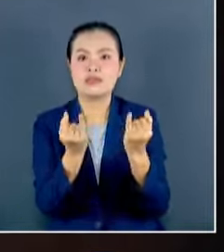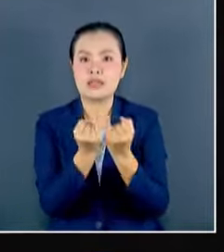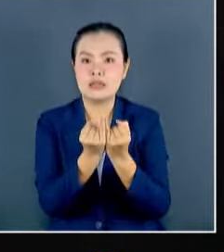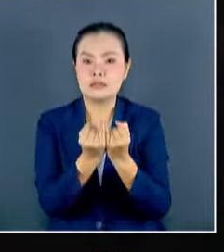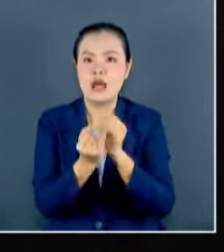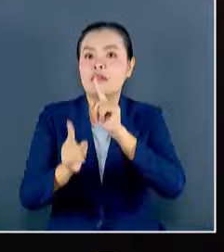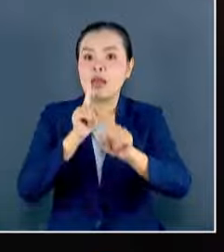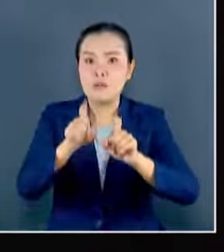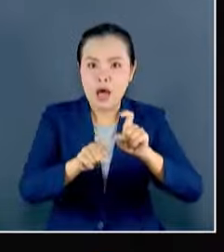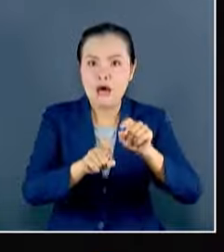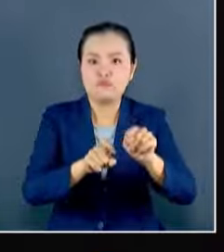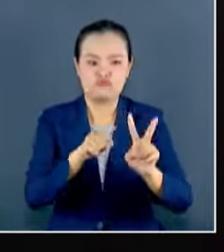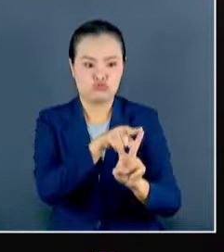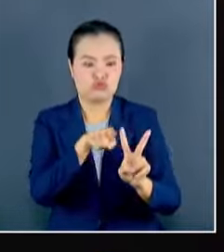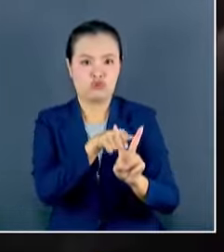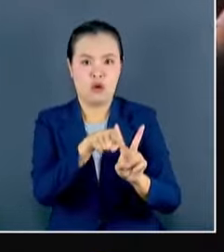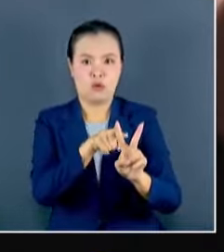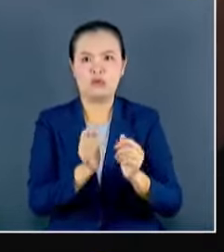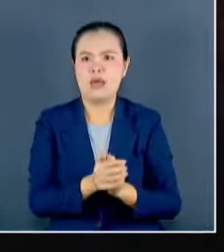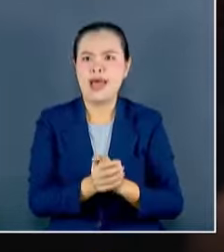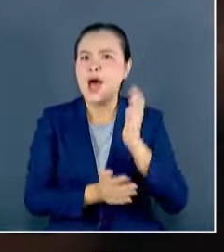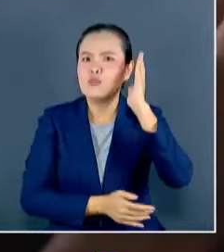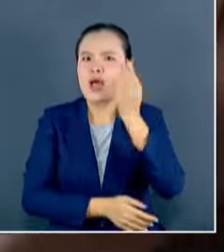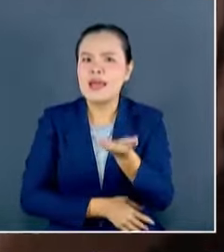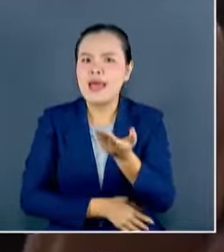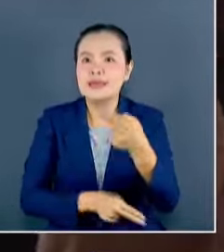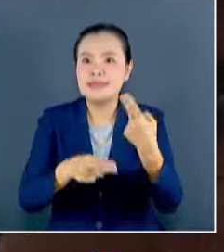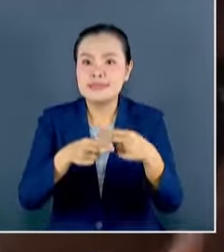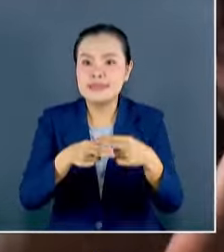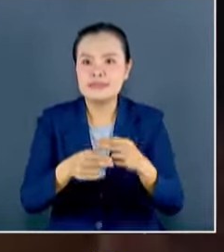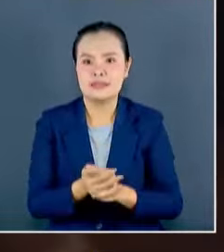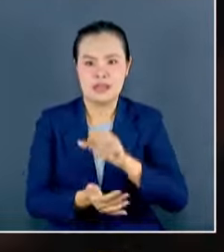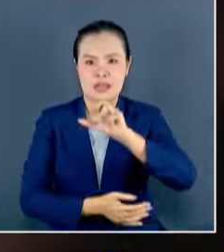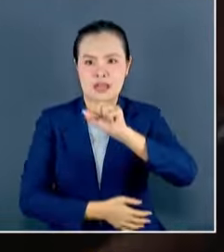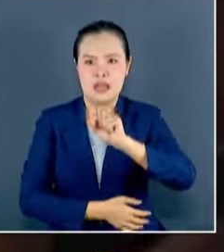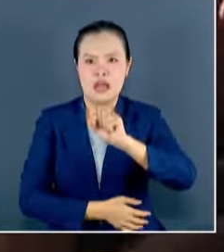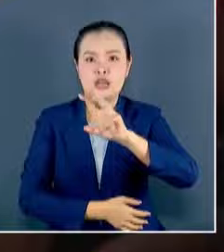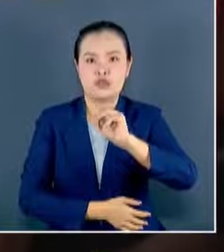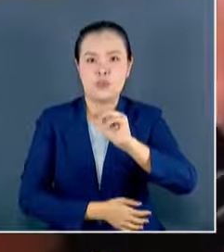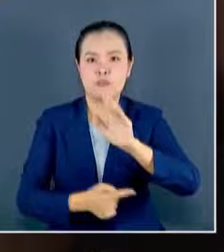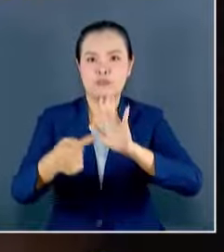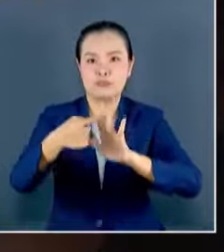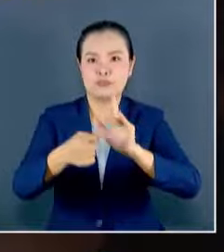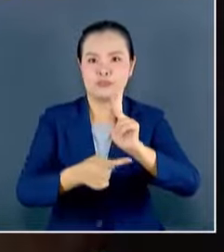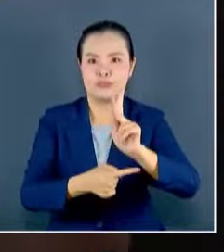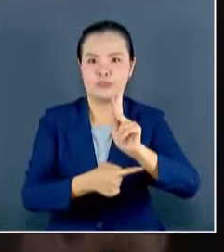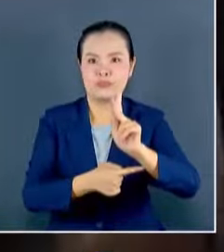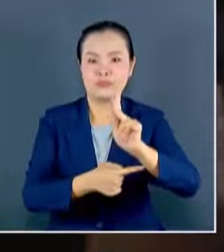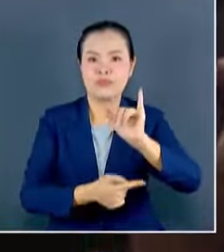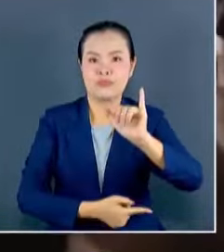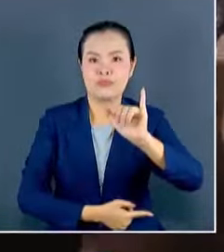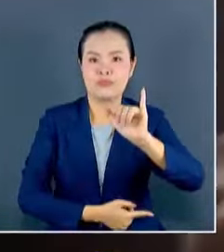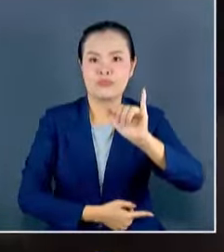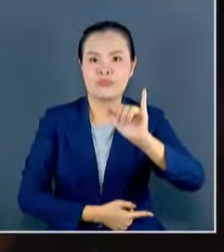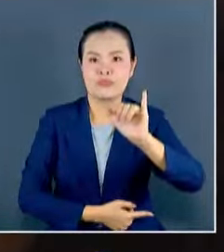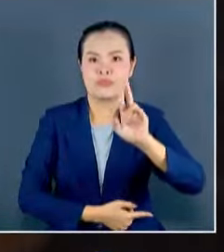ขยายผลมาถึงเฮียเกียรติแล้วถามว่าเฮียเกียรติเป็นใครชื่อเต็มๆคือนายสมเกียรติกอไพศาลเฮียเกียรติเนี่ยเป็น